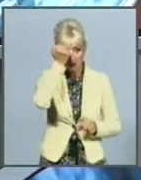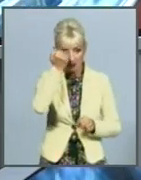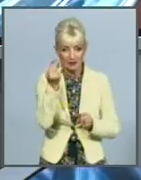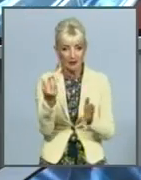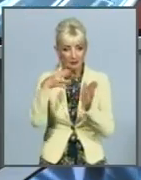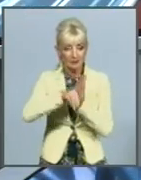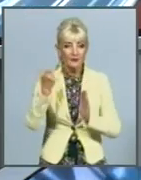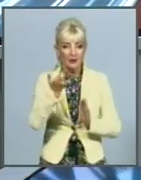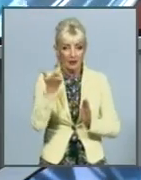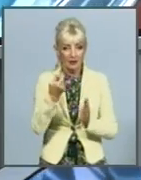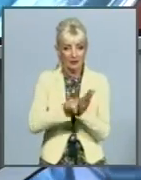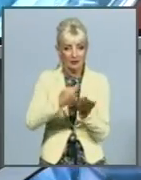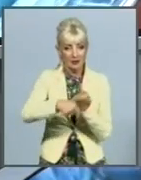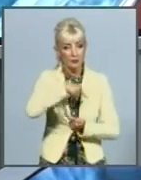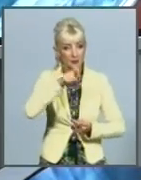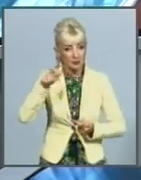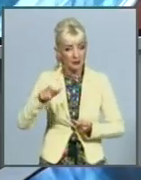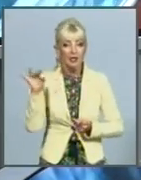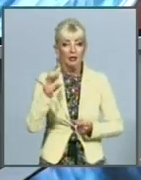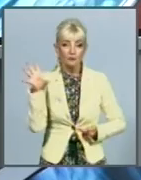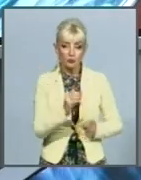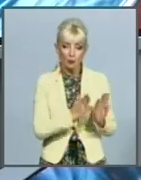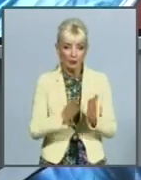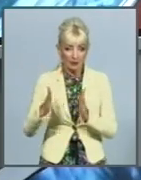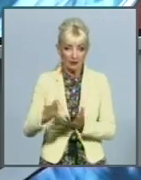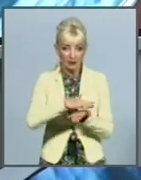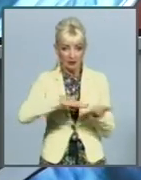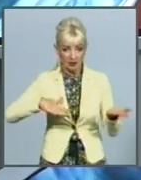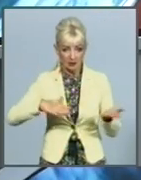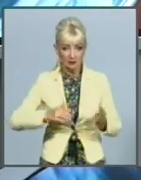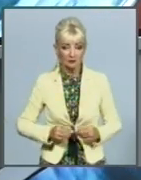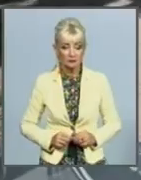коштів харківських підприємців. Та про все по порядку – далі.